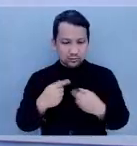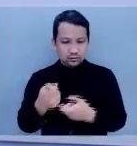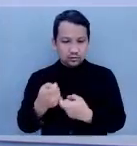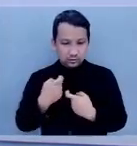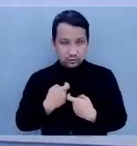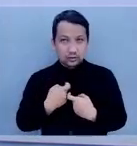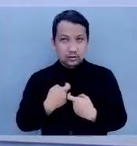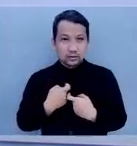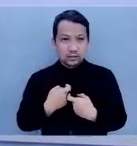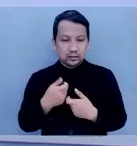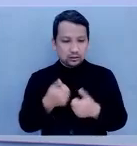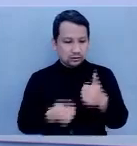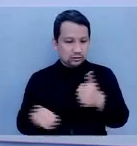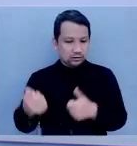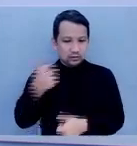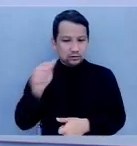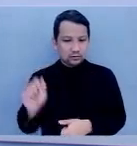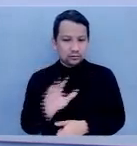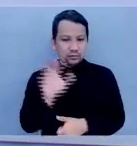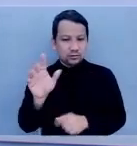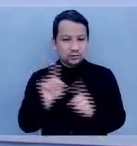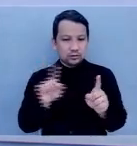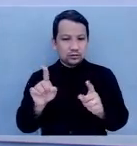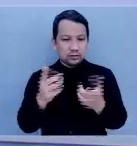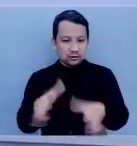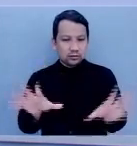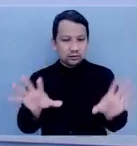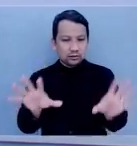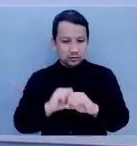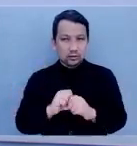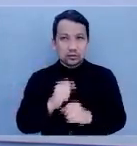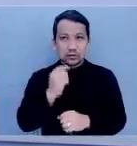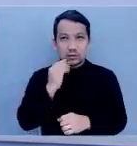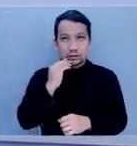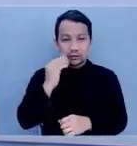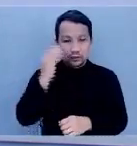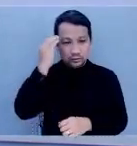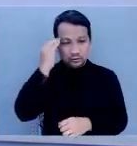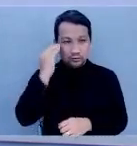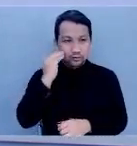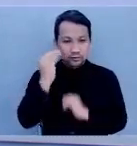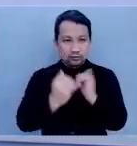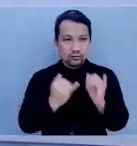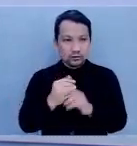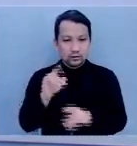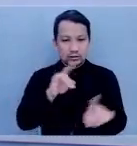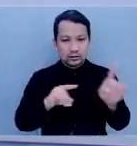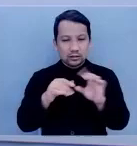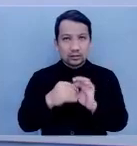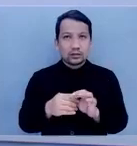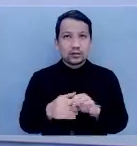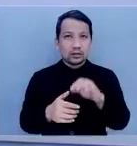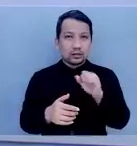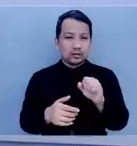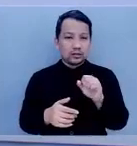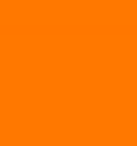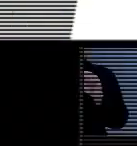bilang Outstanding Asian Star sa katatapos lang na Seoul International Drama Awards o